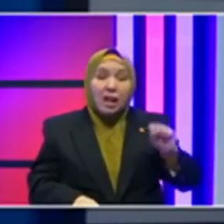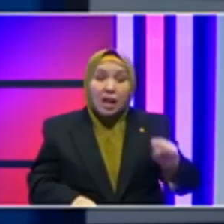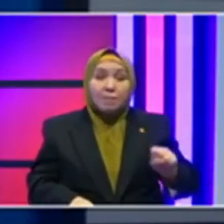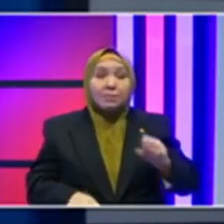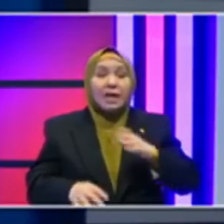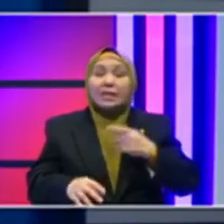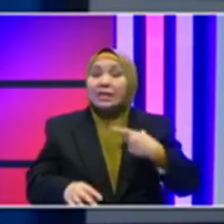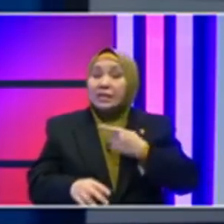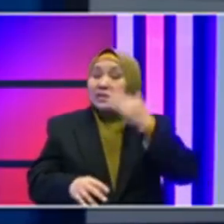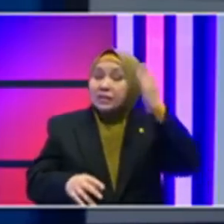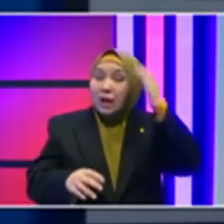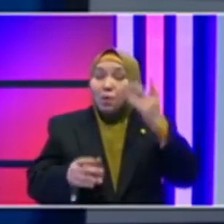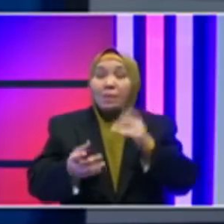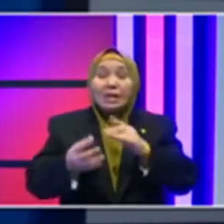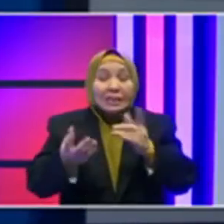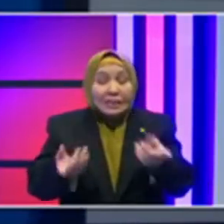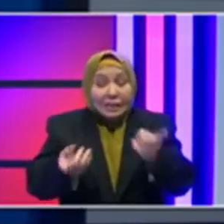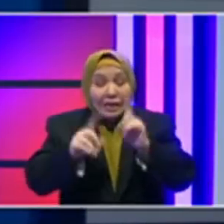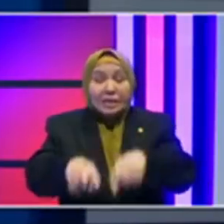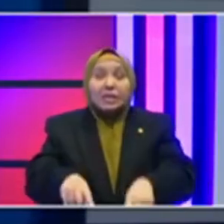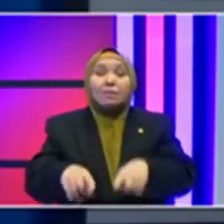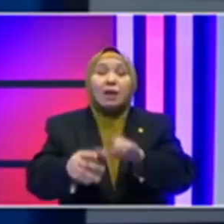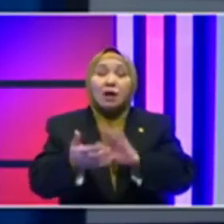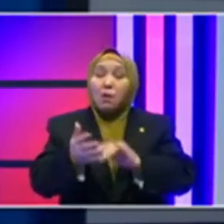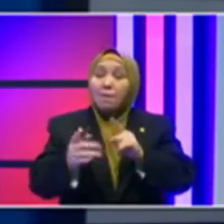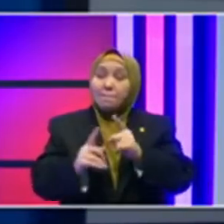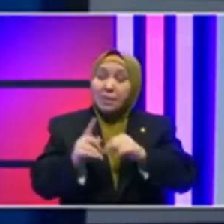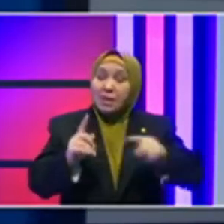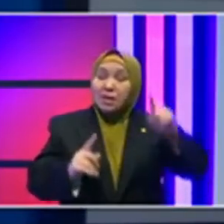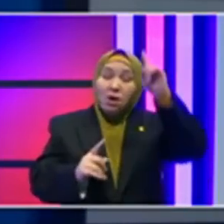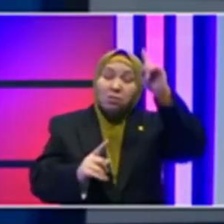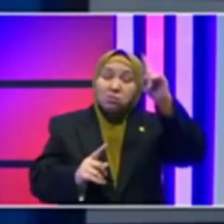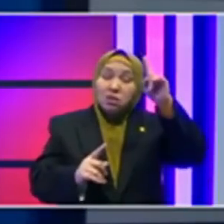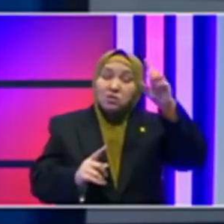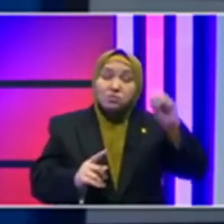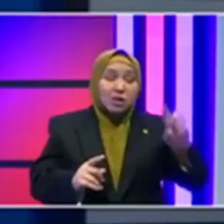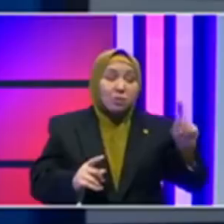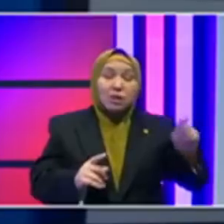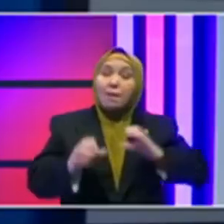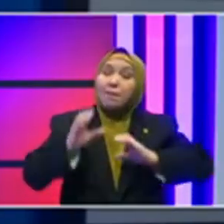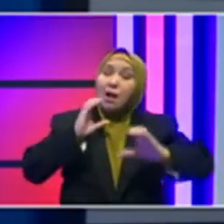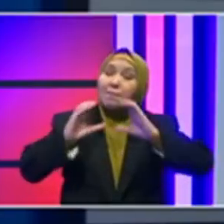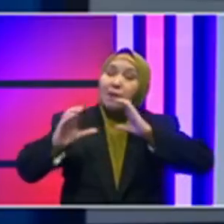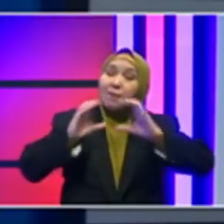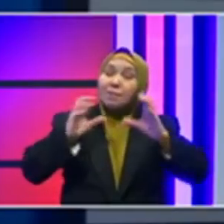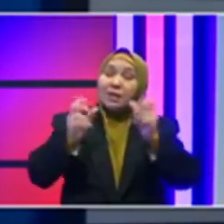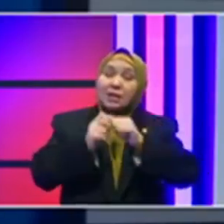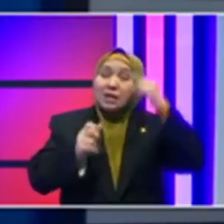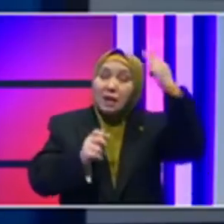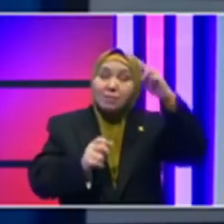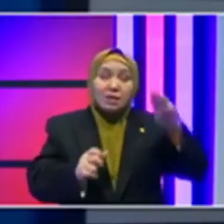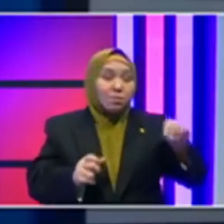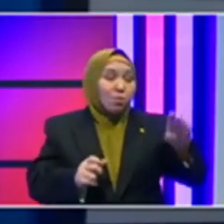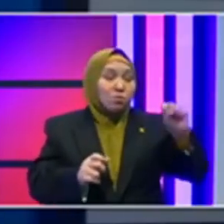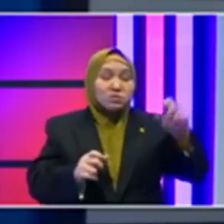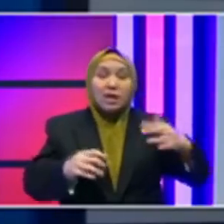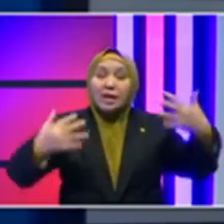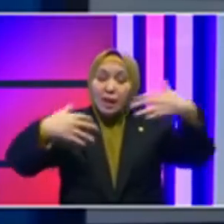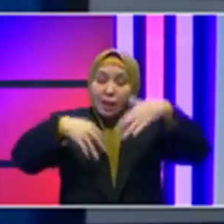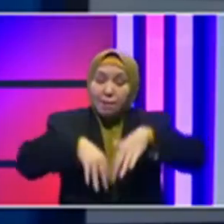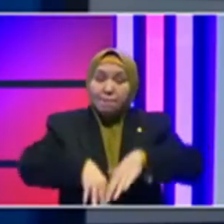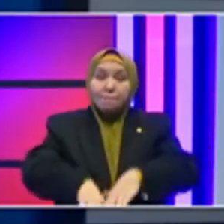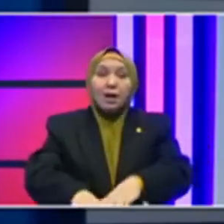bahwa peristiwa ini berlaku apabila Allah Subhanahu Wa Ta'ala berbicara dengan Nabi Musa Alaihissalam di satu lembah yang bernama